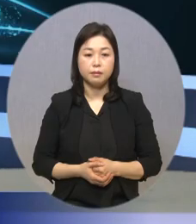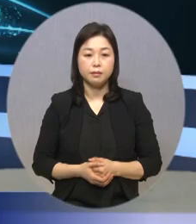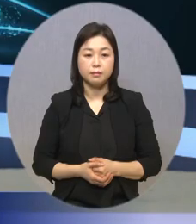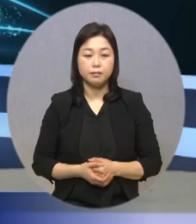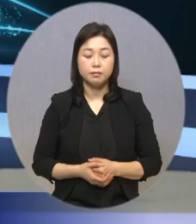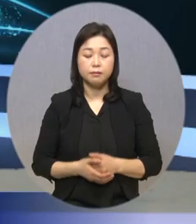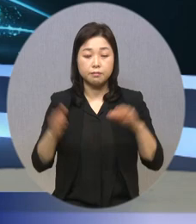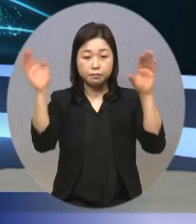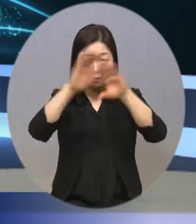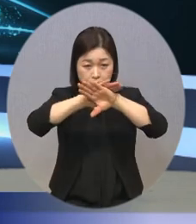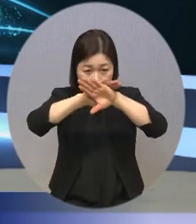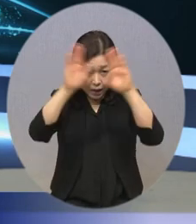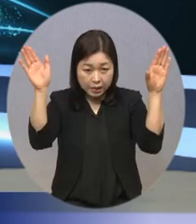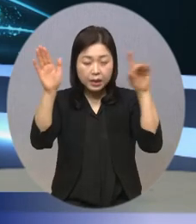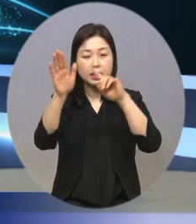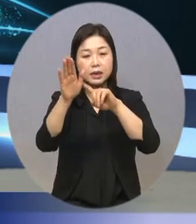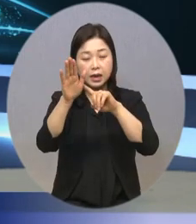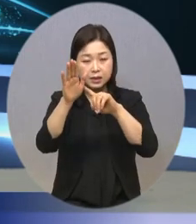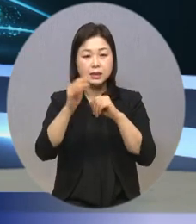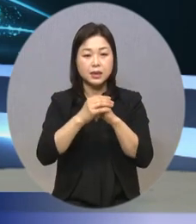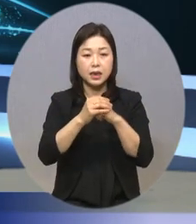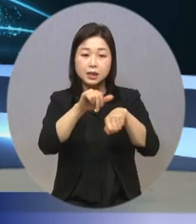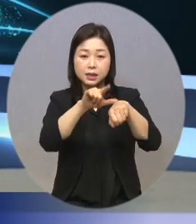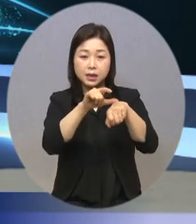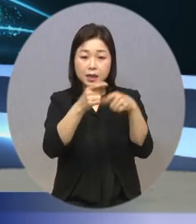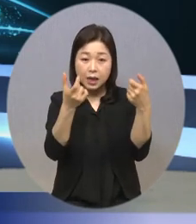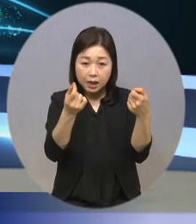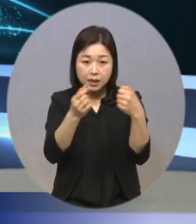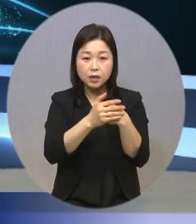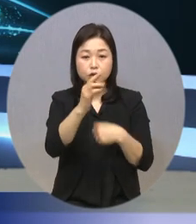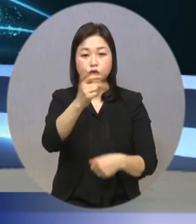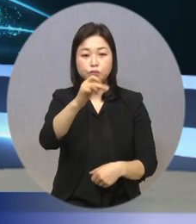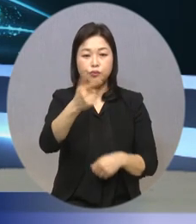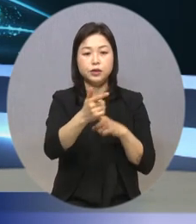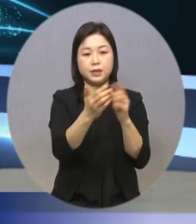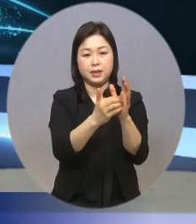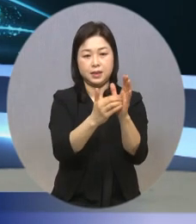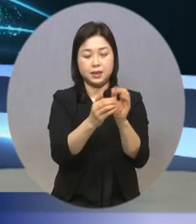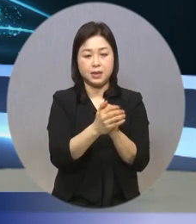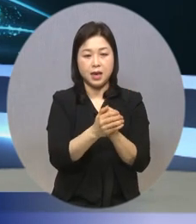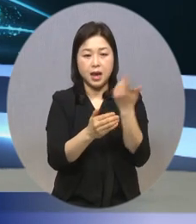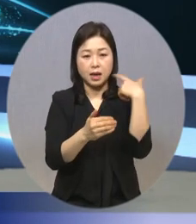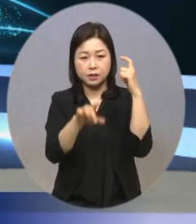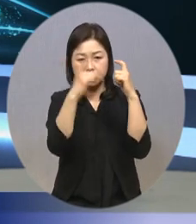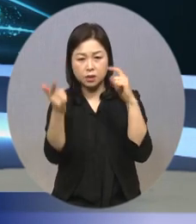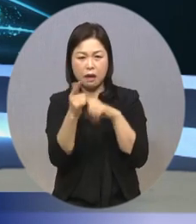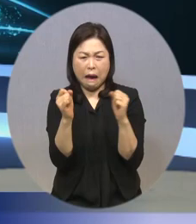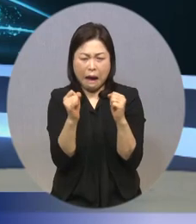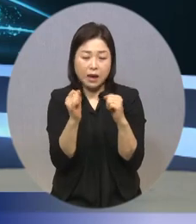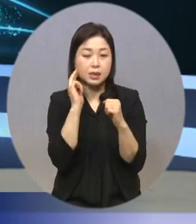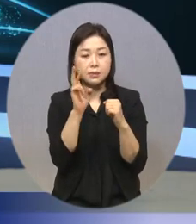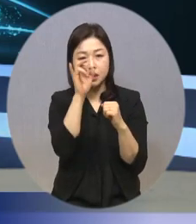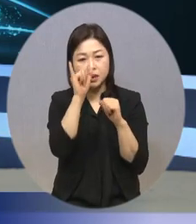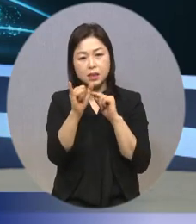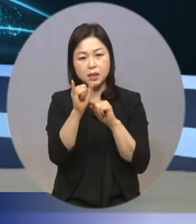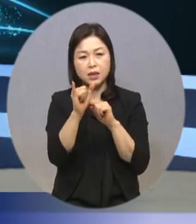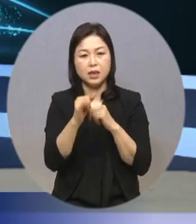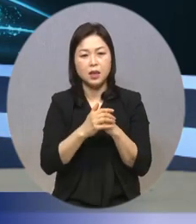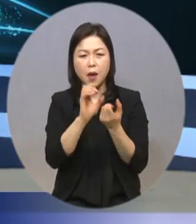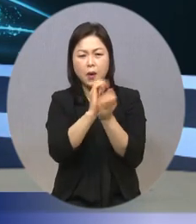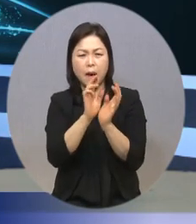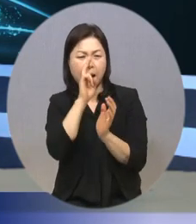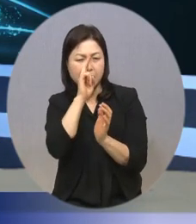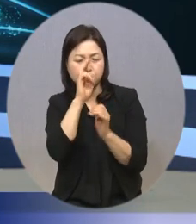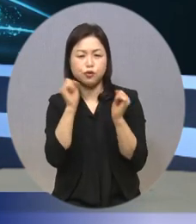밤과 낮의 길이가 같다는 절기상 춘분도 지났지만 일교차 큰 꽃샘추위가 절정입니다. 코로나19